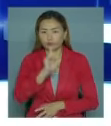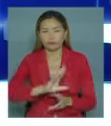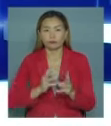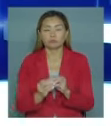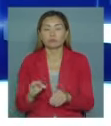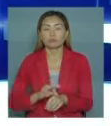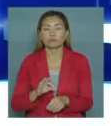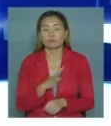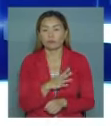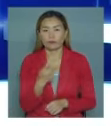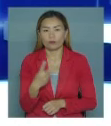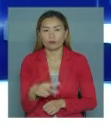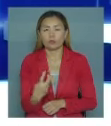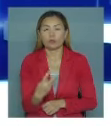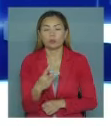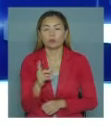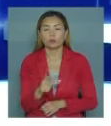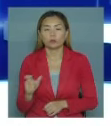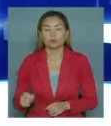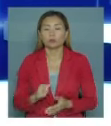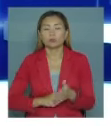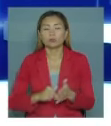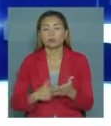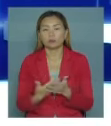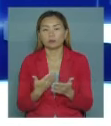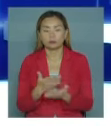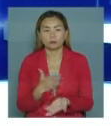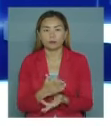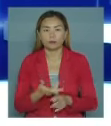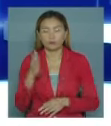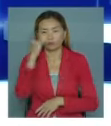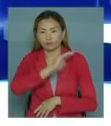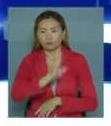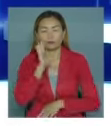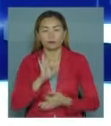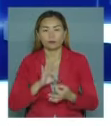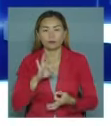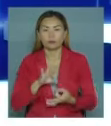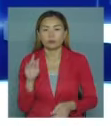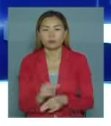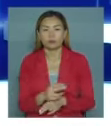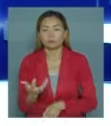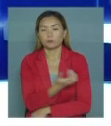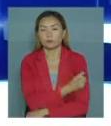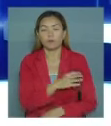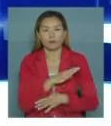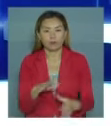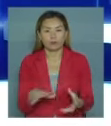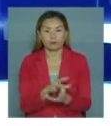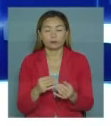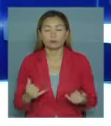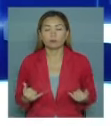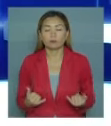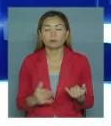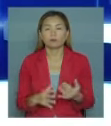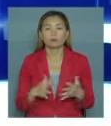текущего года выявлено 23 жителя. Причиной тому является то, что родители своевременно не вакцинируют своих детей. В настоящее